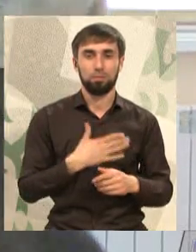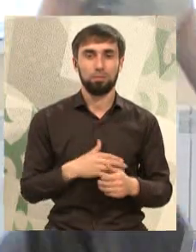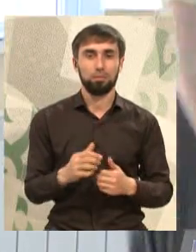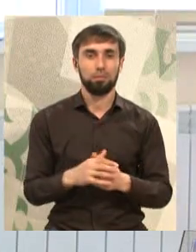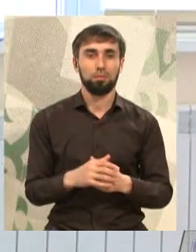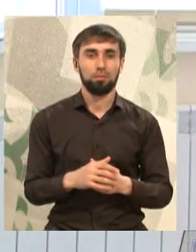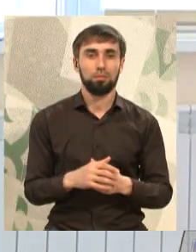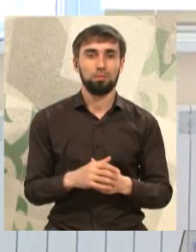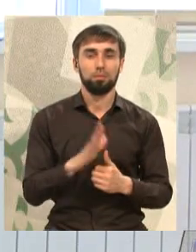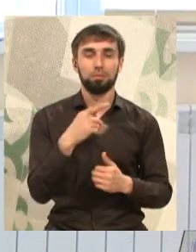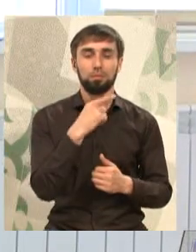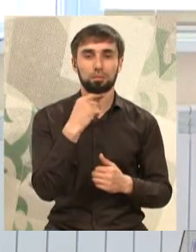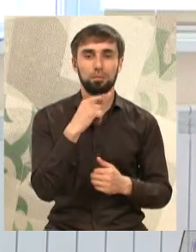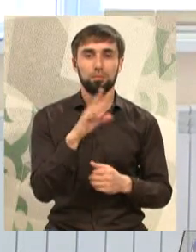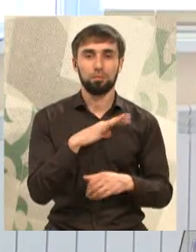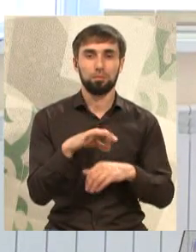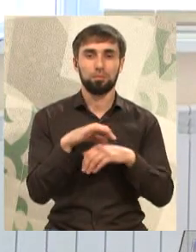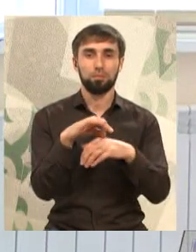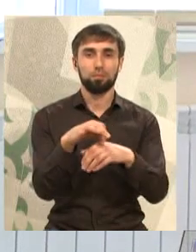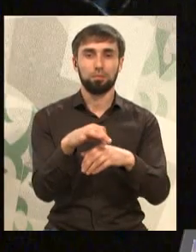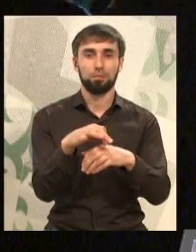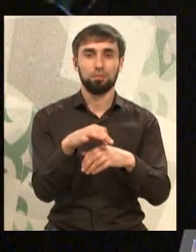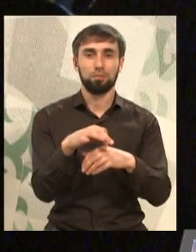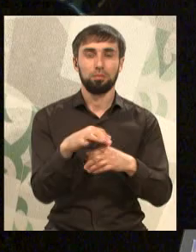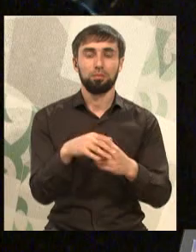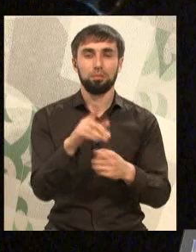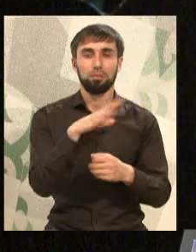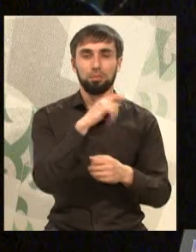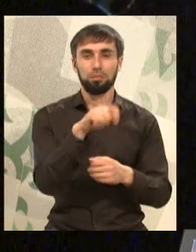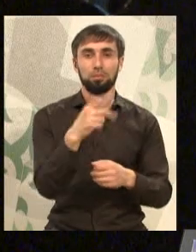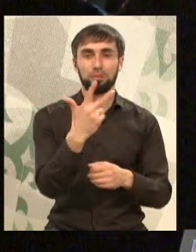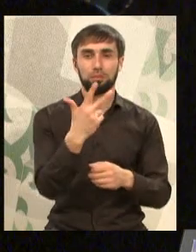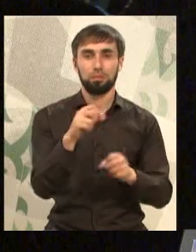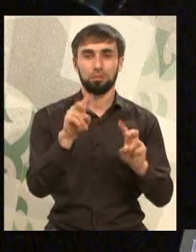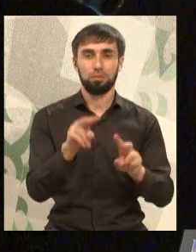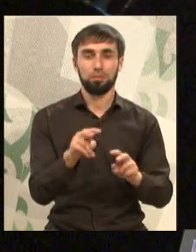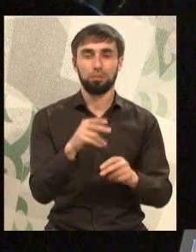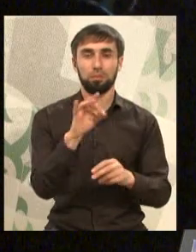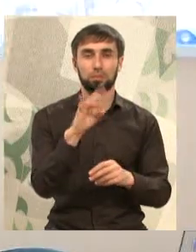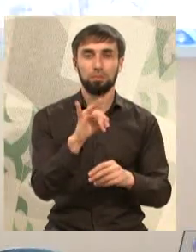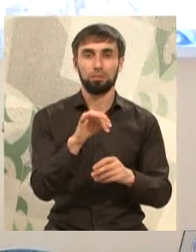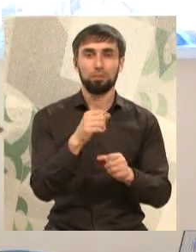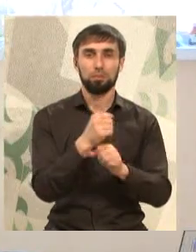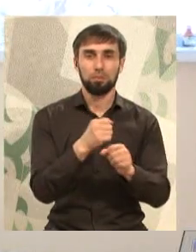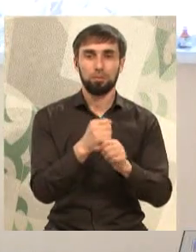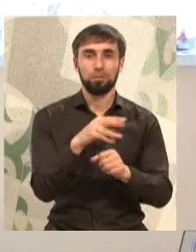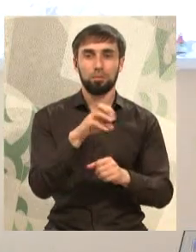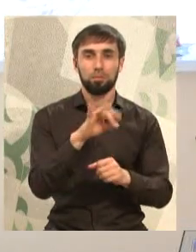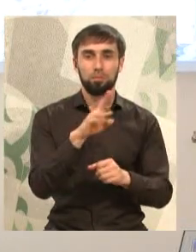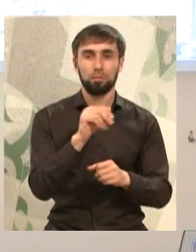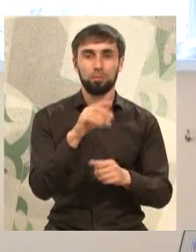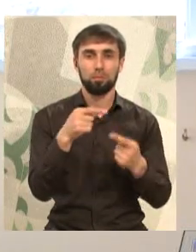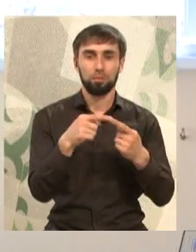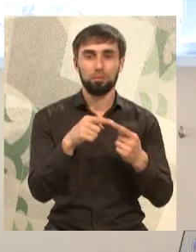В Ингушетию, чтобы провести курс реабилитации, приехали три специалиста, которые работают по методике войтотерапии, точечного